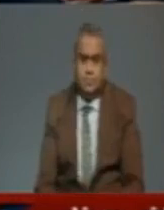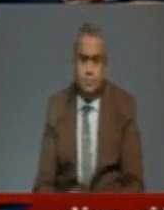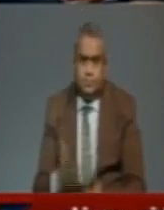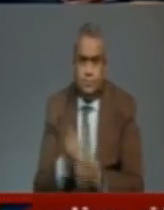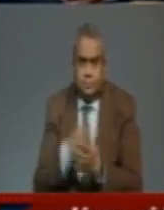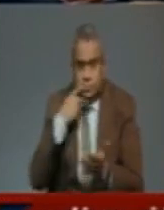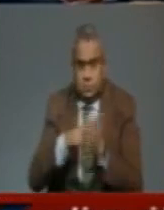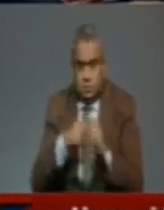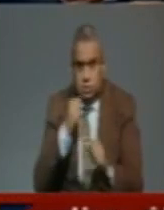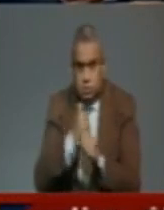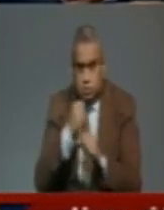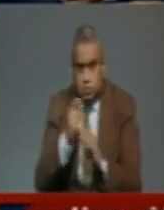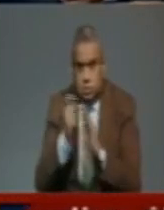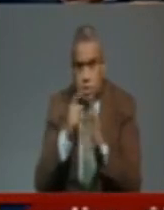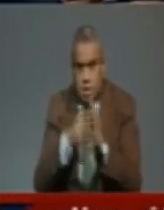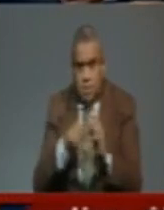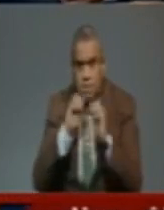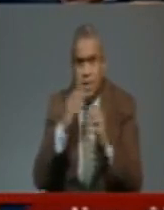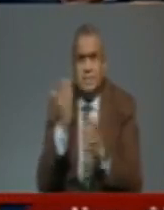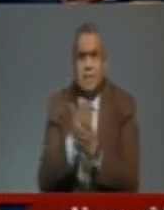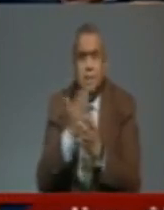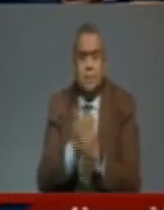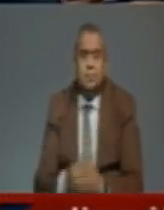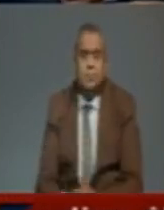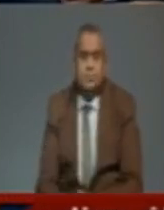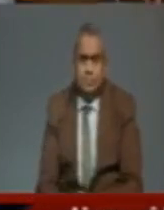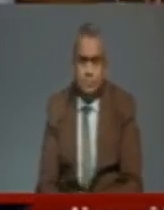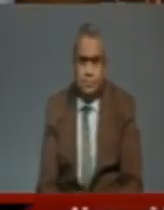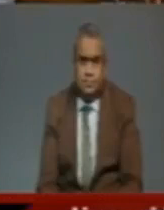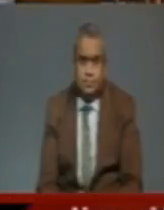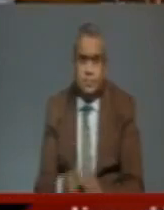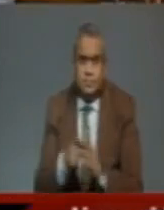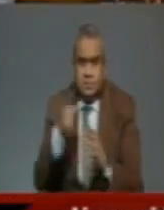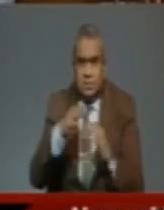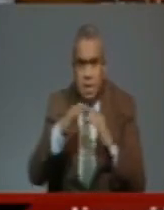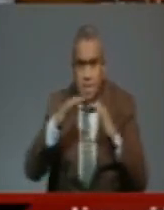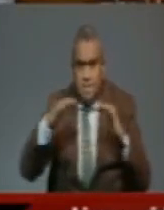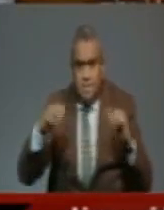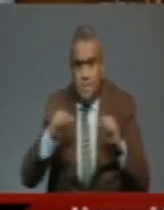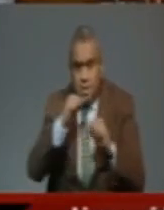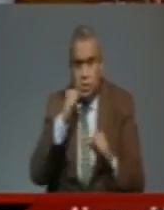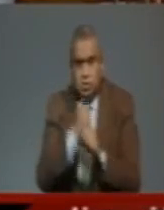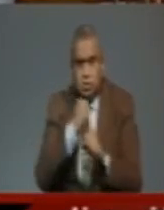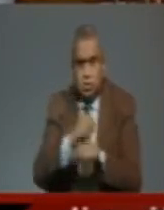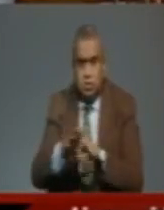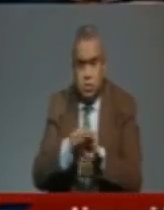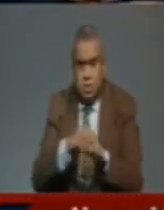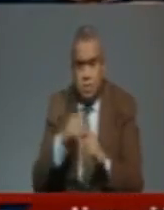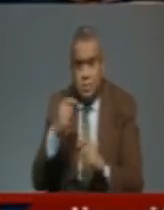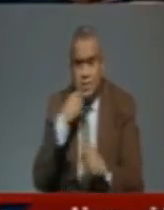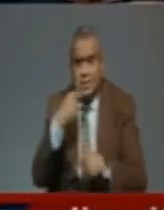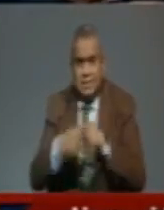كامل، لكن بقول لكم ليه المينا دي رغم ان احنا تعاقدنا ما اتعملش الحته